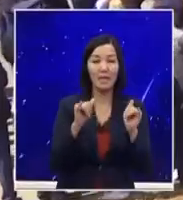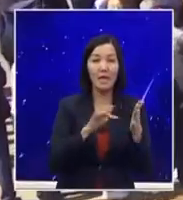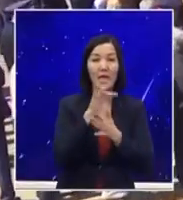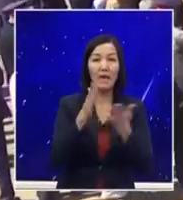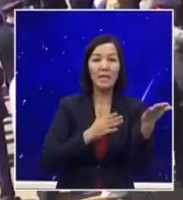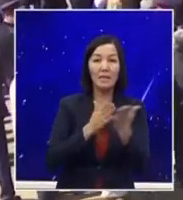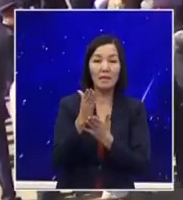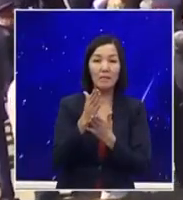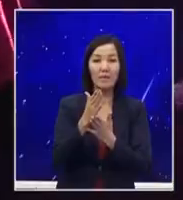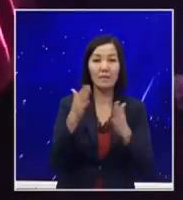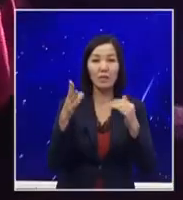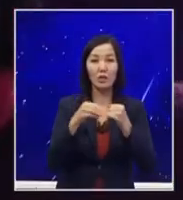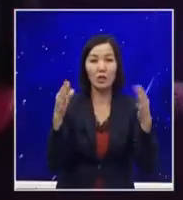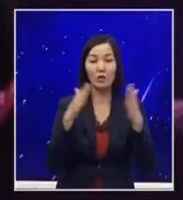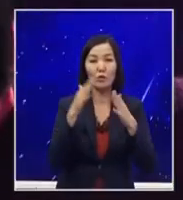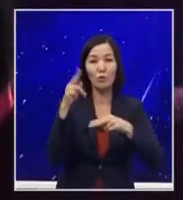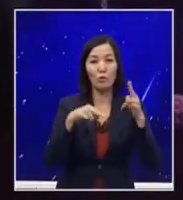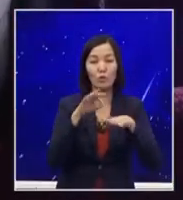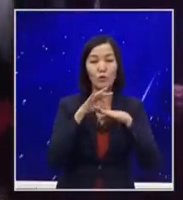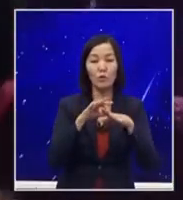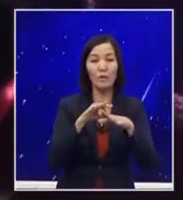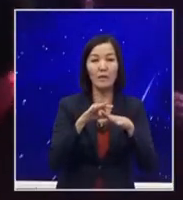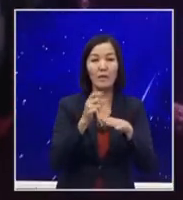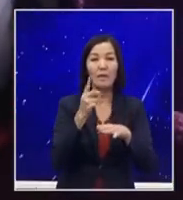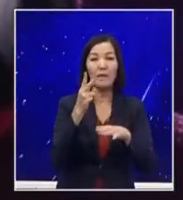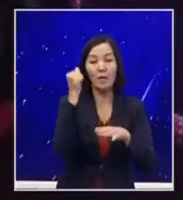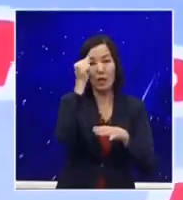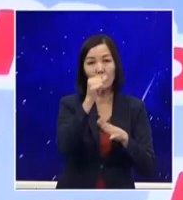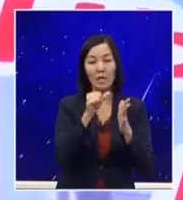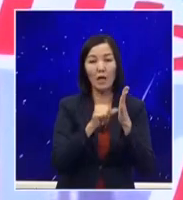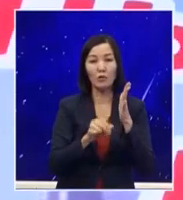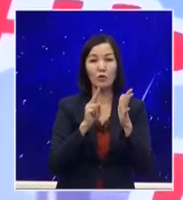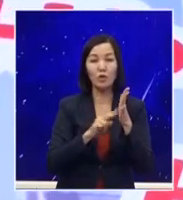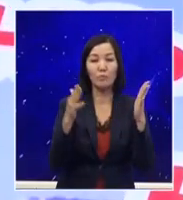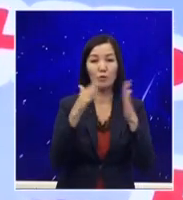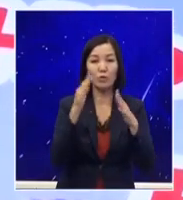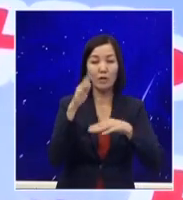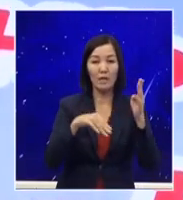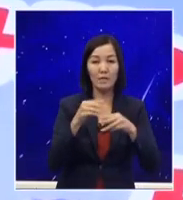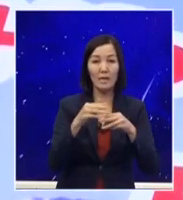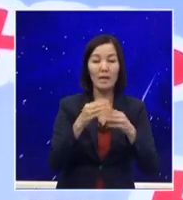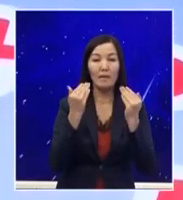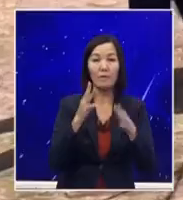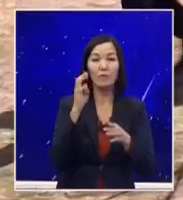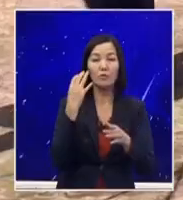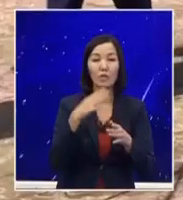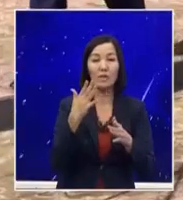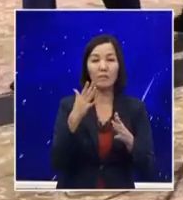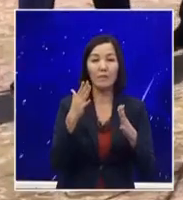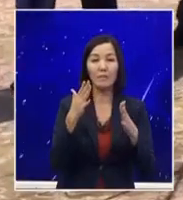Қаланың кіреберісінде коттедж қалашығының құрылысы жүріп жатыр. 1-2 жылда мұнда 670 үй салынса, биыл соның